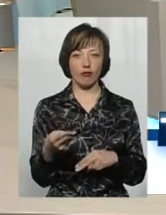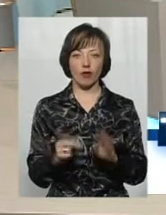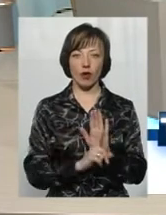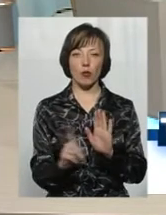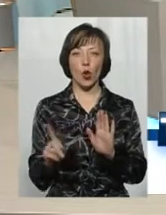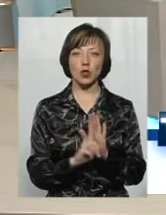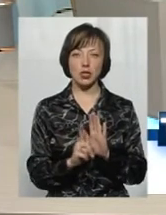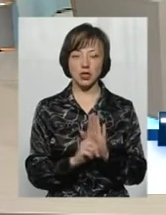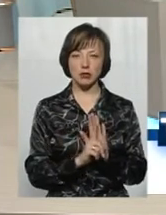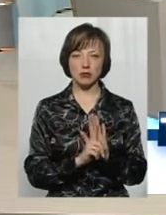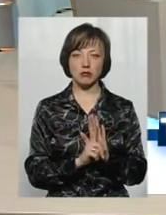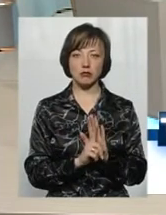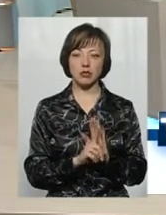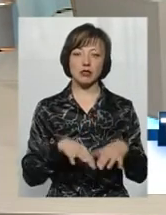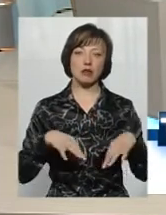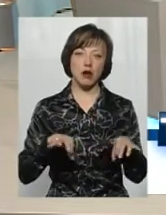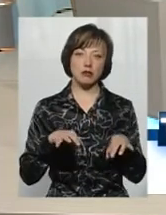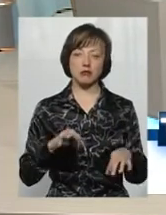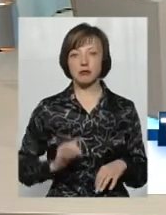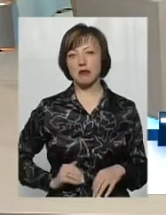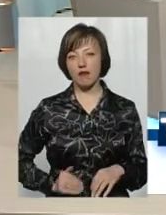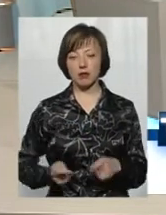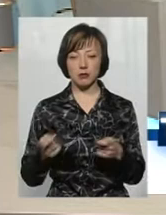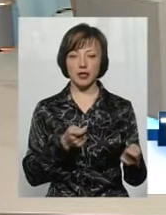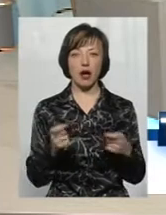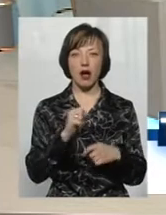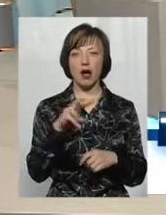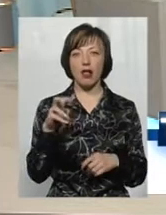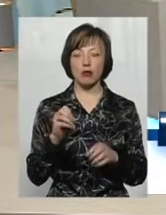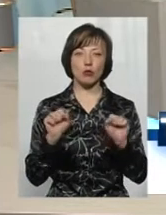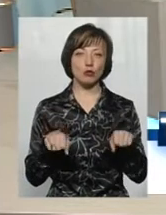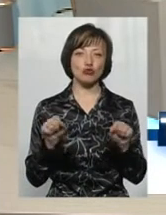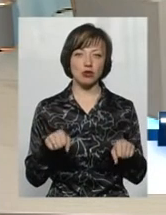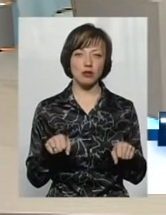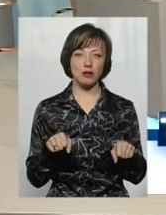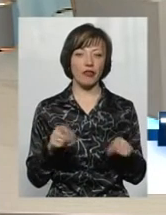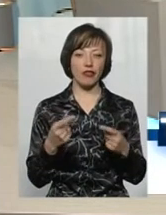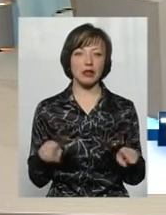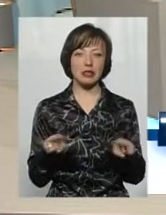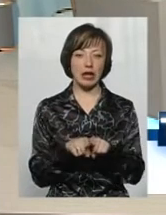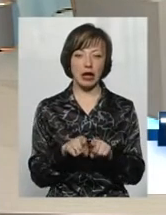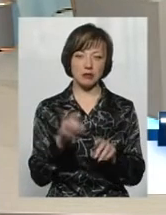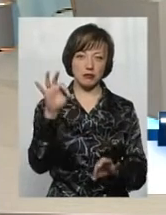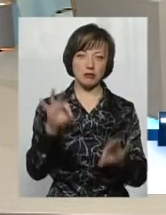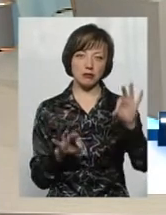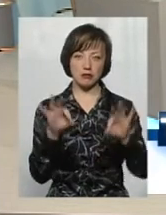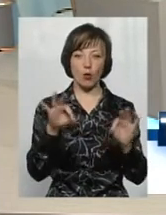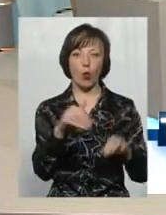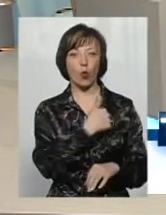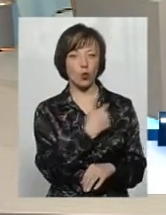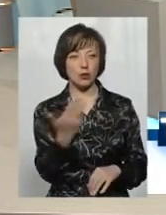проїзд, маю на увазі там електротрансу, приватним перевізникам, але не таке співвідношення, як вони б